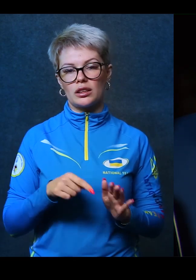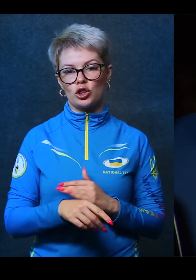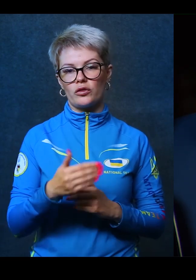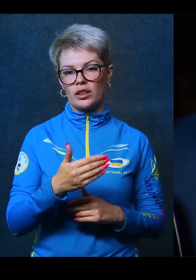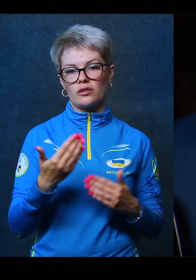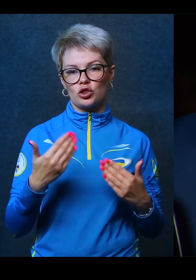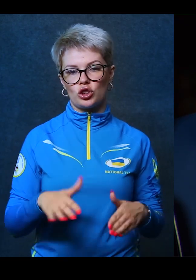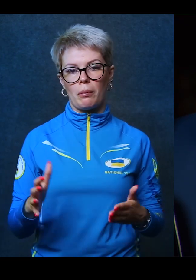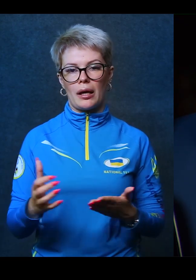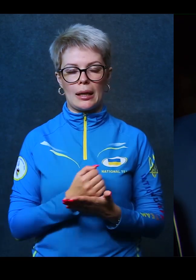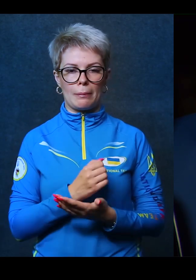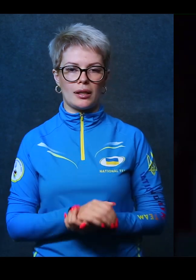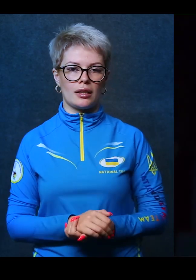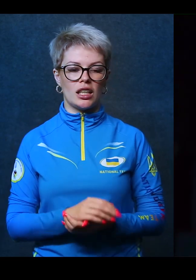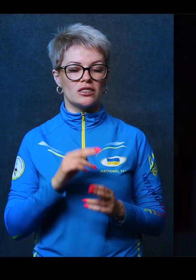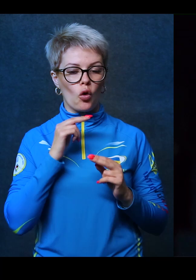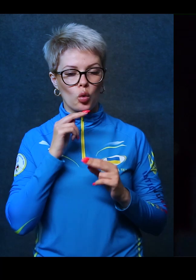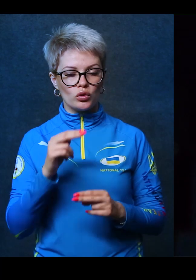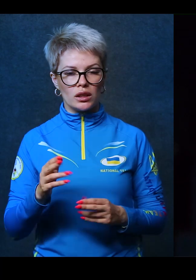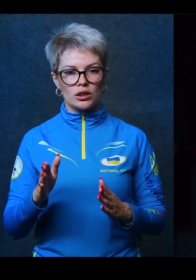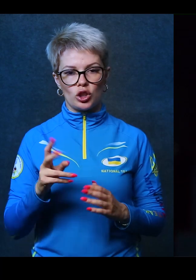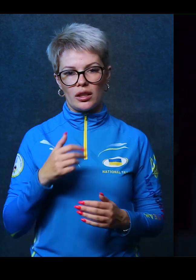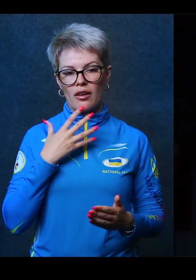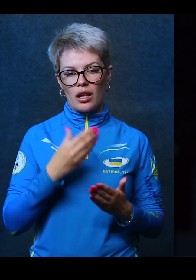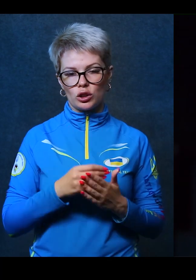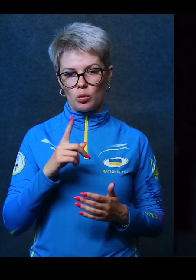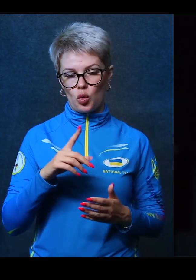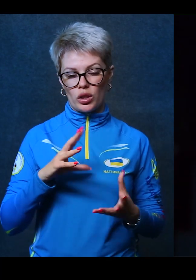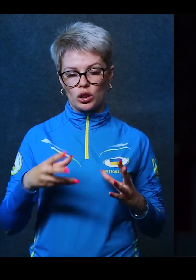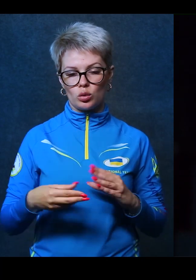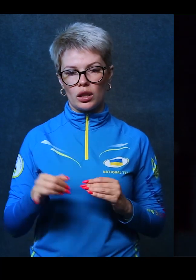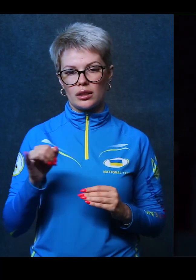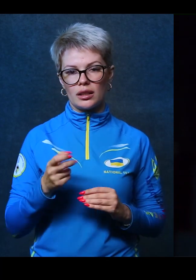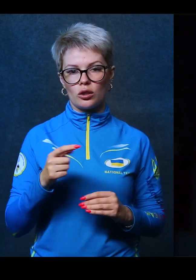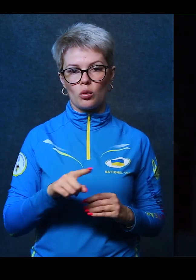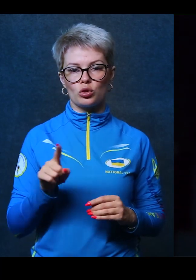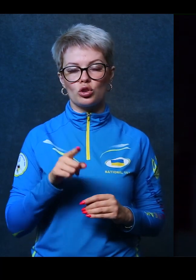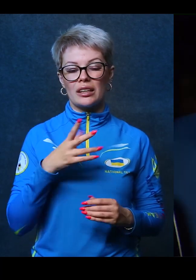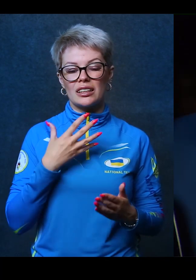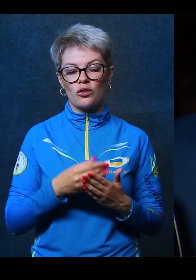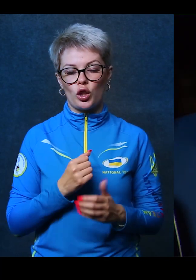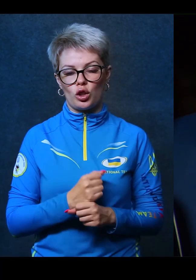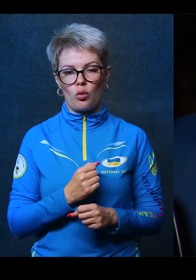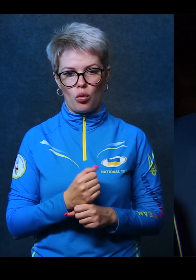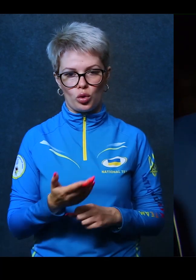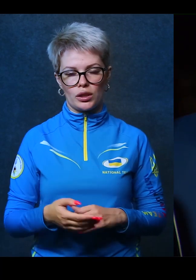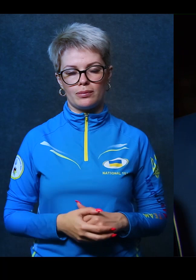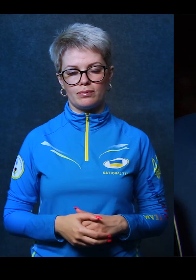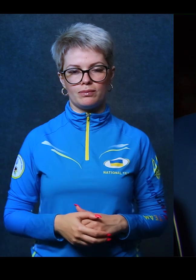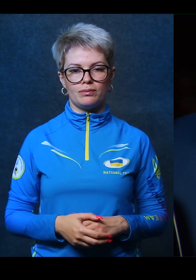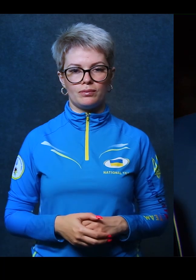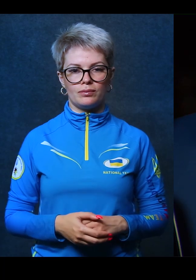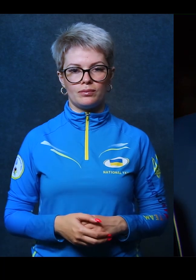вже переміг. Тобто сфокусуватися лише на власному результаті, так і на так. тому, що ти на робиш роботі, зараз, так, на своїй роботі.